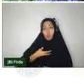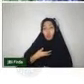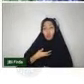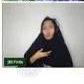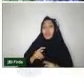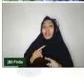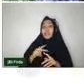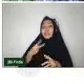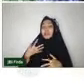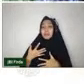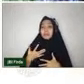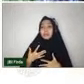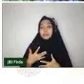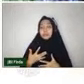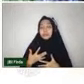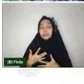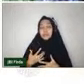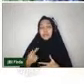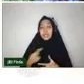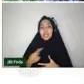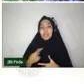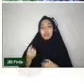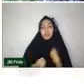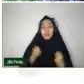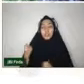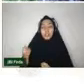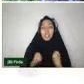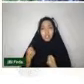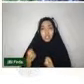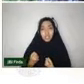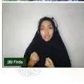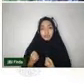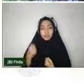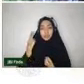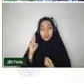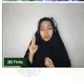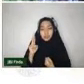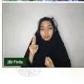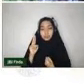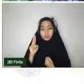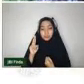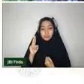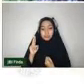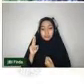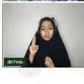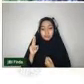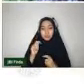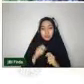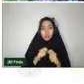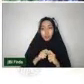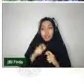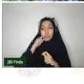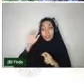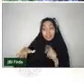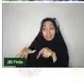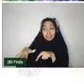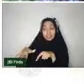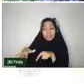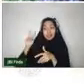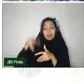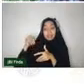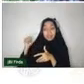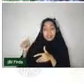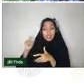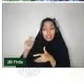Artinya kami akan berusaha untuk membuat anak bapak bisa membaca, minimal bisa menulis, dan